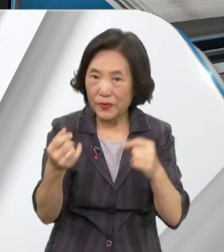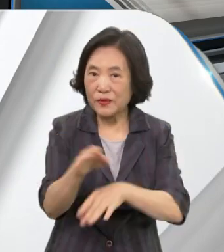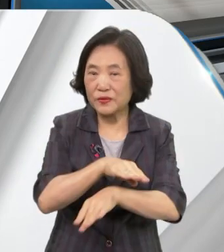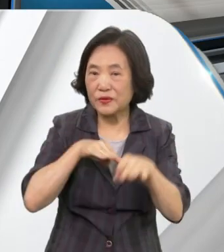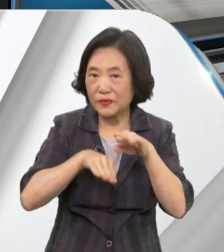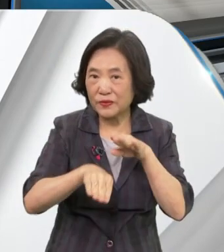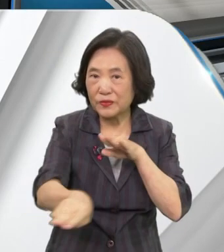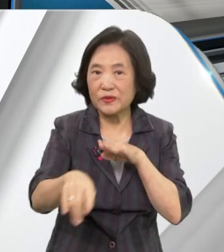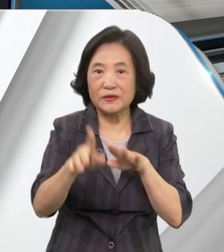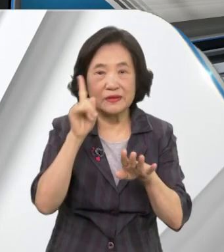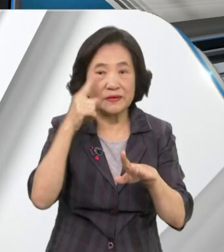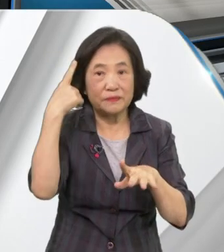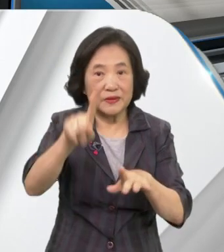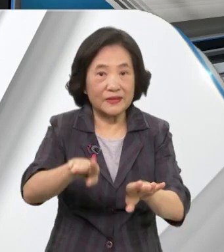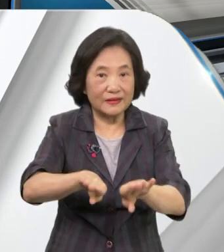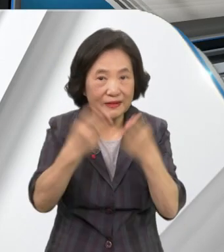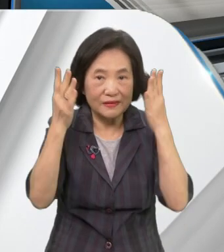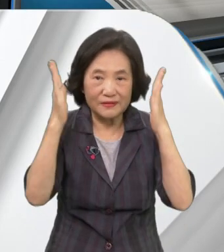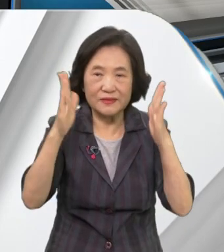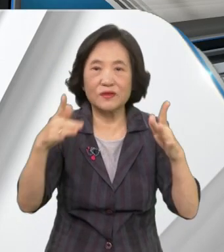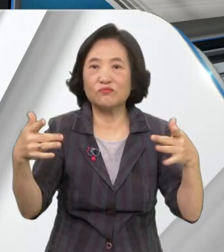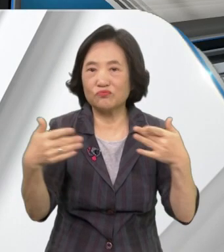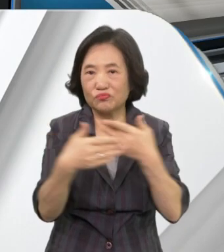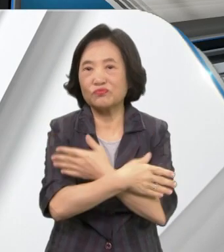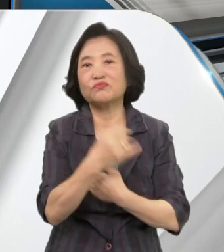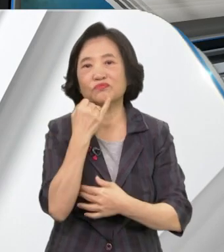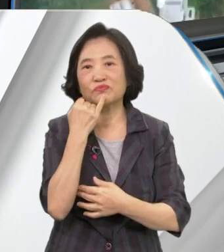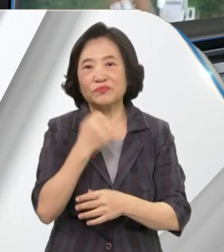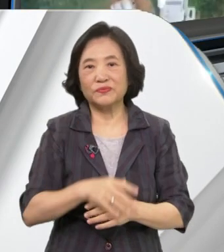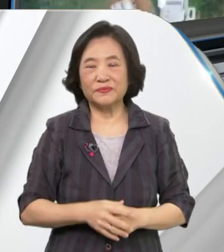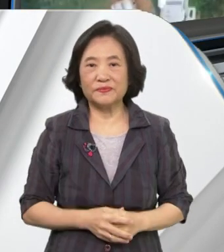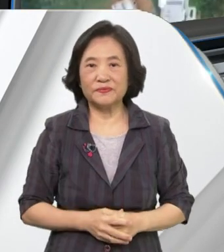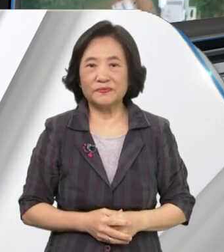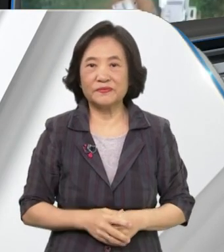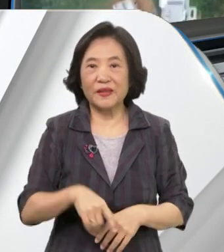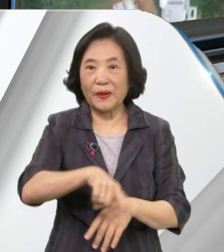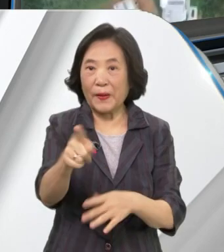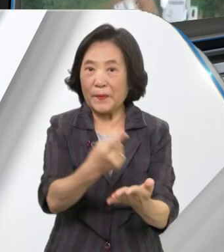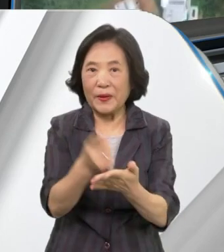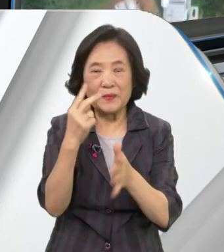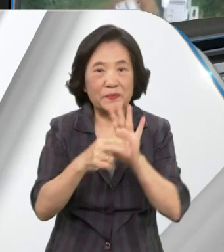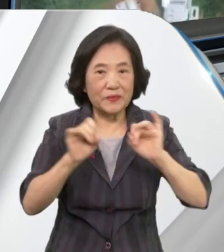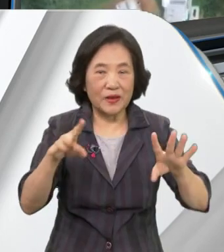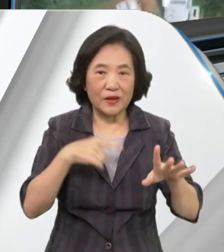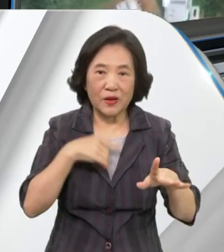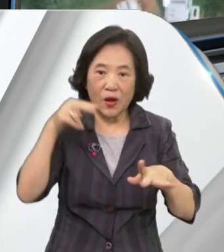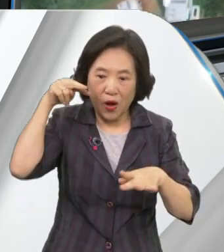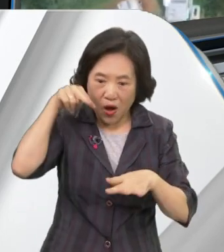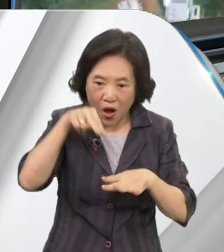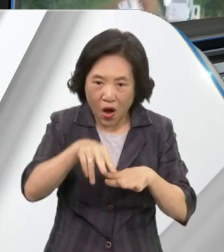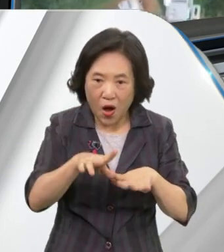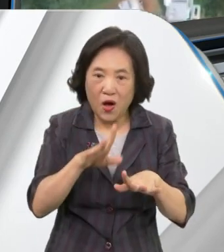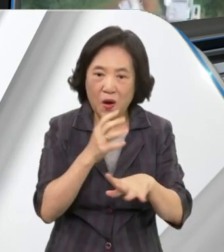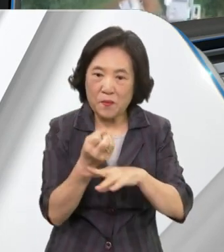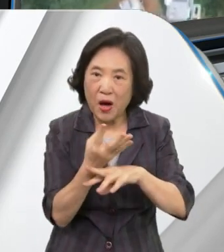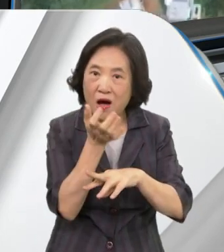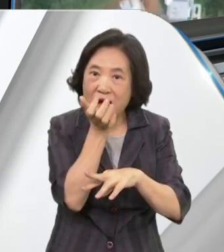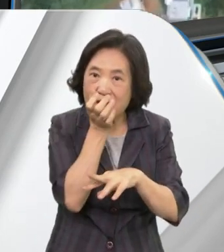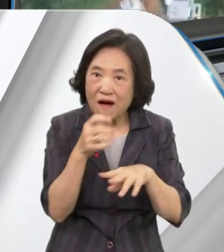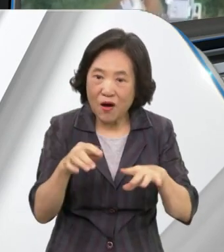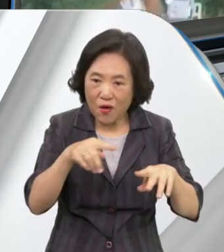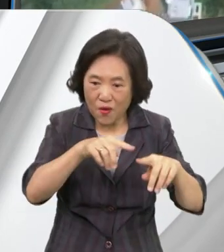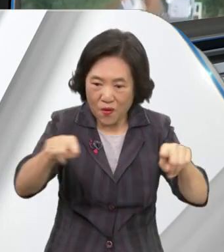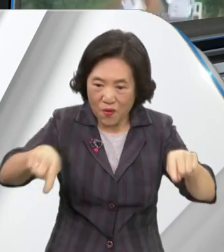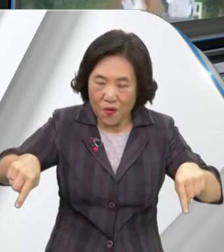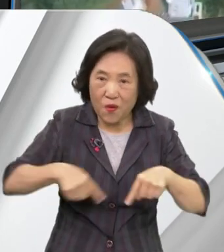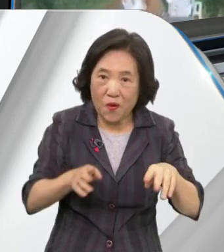突然令他们公然搞流脱的艺术搞小组和政治通吵。地方人士表示，透过昨天杀青搞流脱